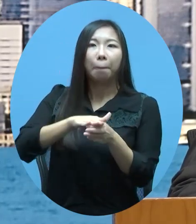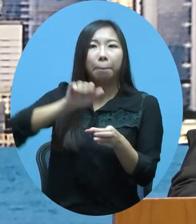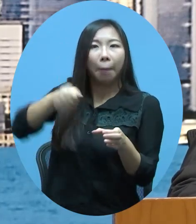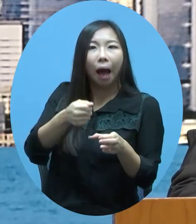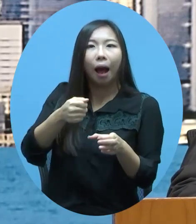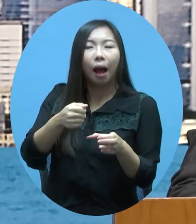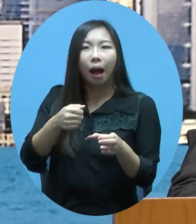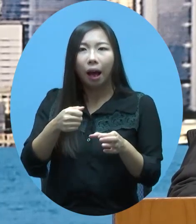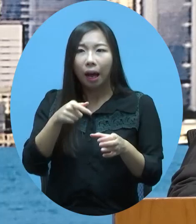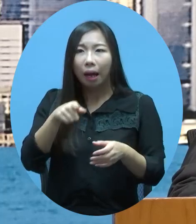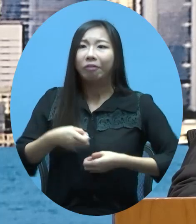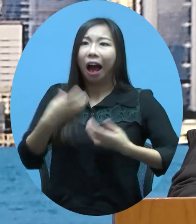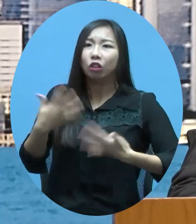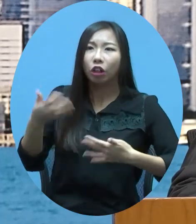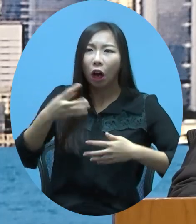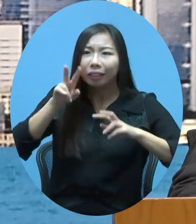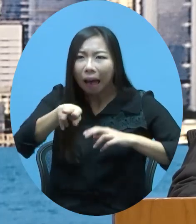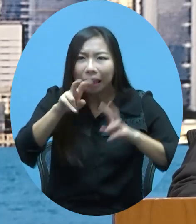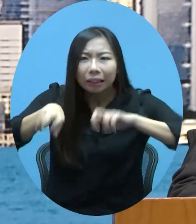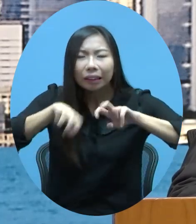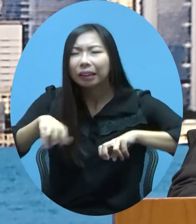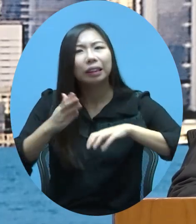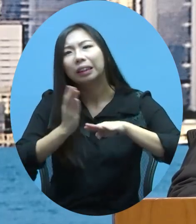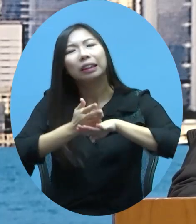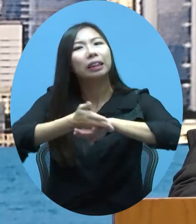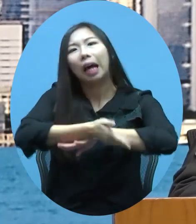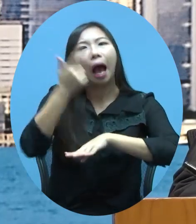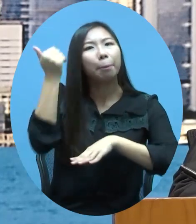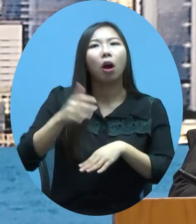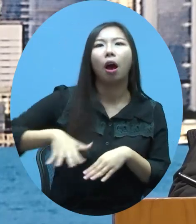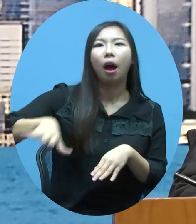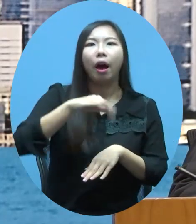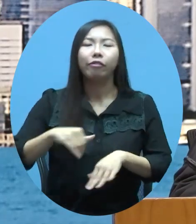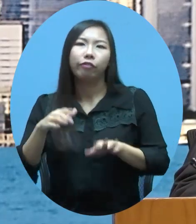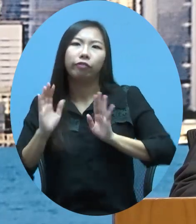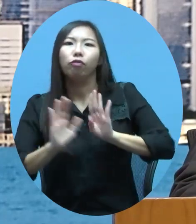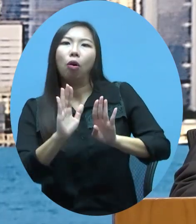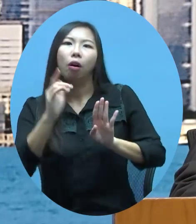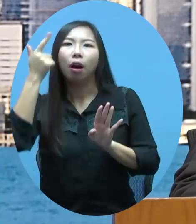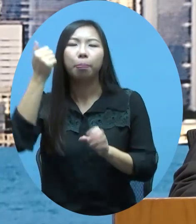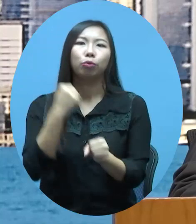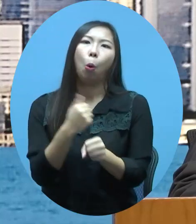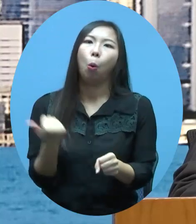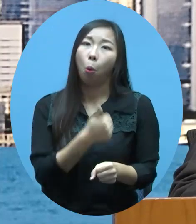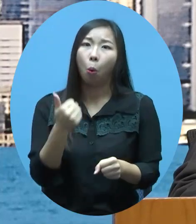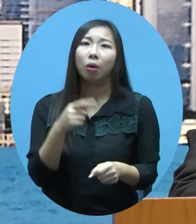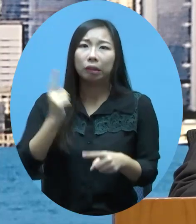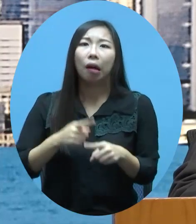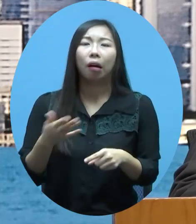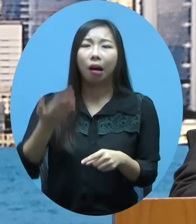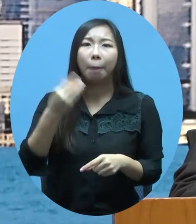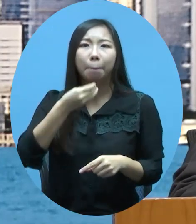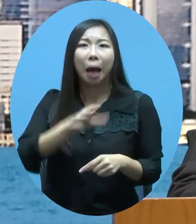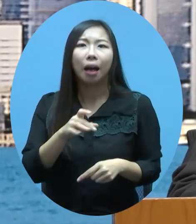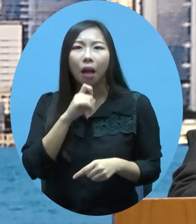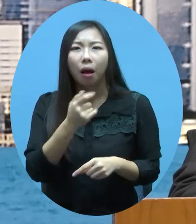再去睇，或者有兩個個案，然後先至去查。希望大家做好呢個防禦嘅措施啦，因為都已經曾經試過有